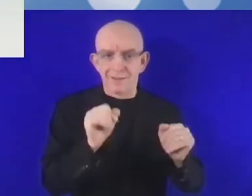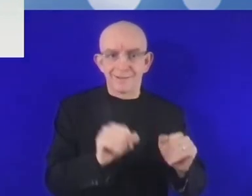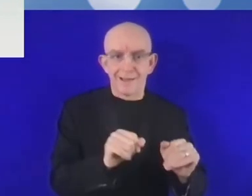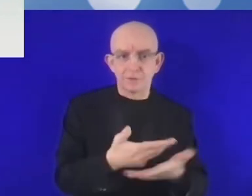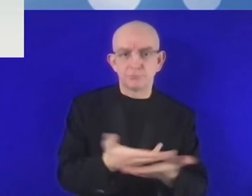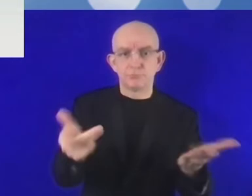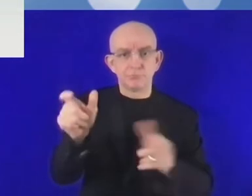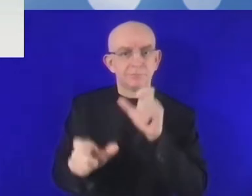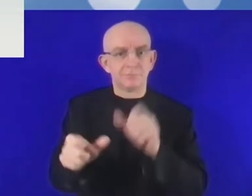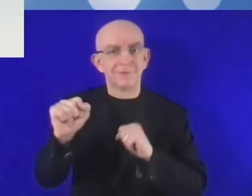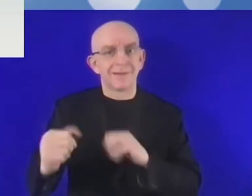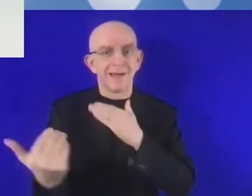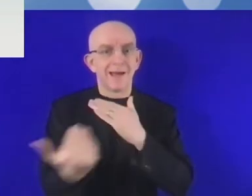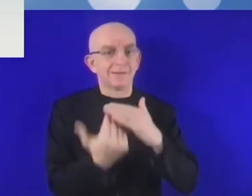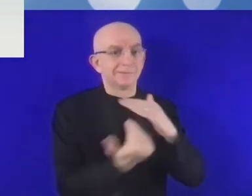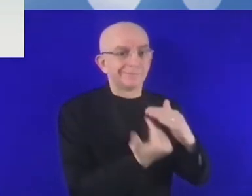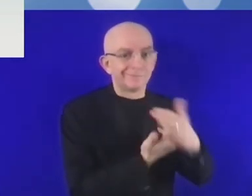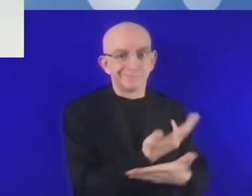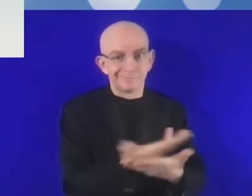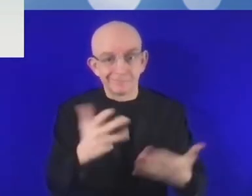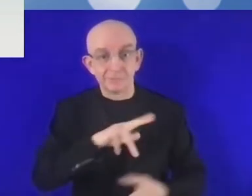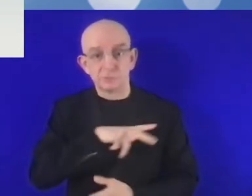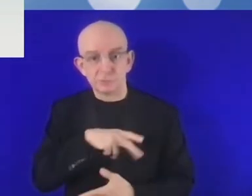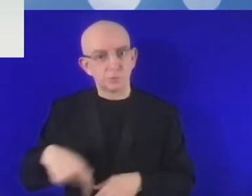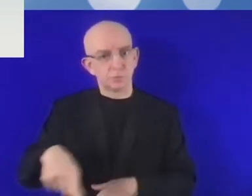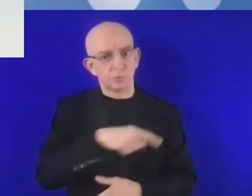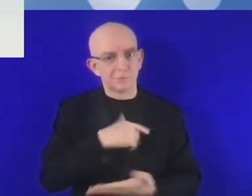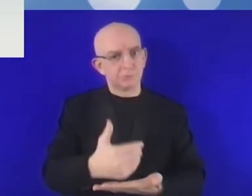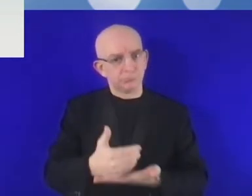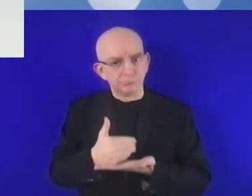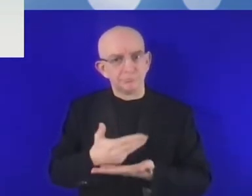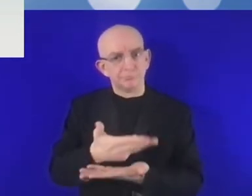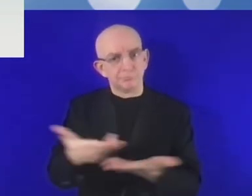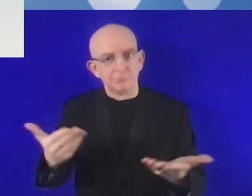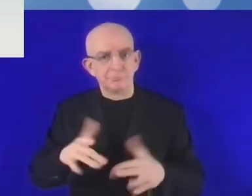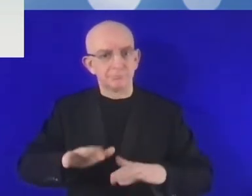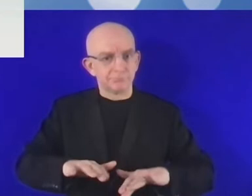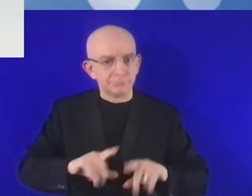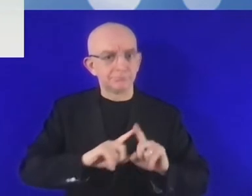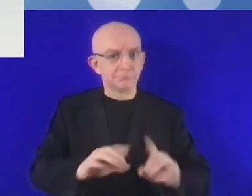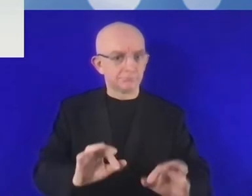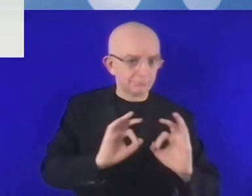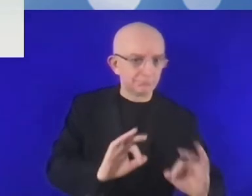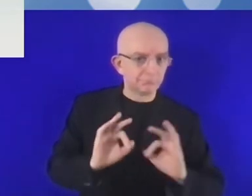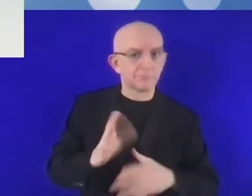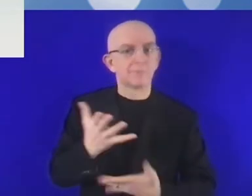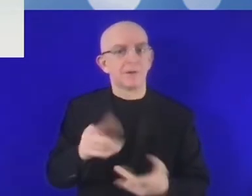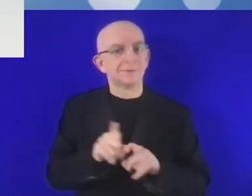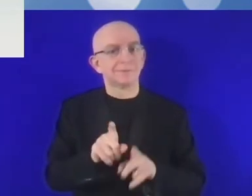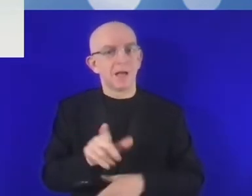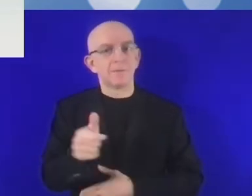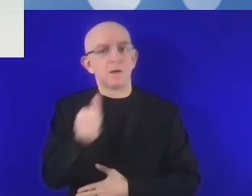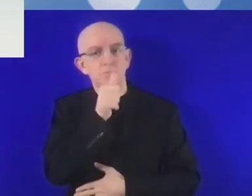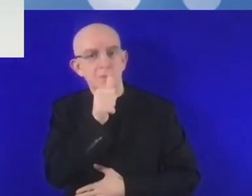التحتية تعمل بشكل جيد، فيجب علينا أن نتأكد أيضا أن يكون هناك ضمان